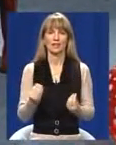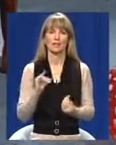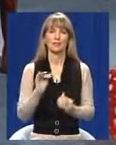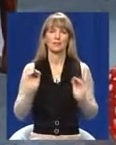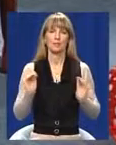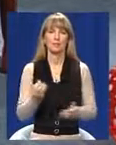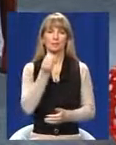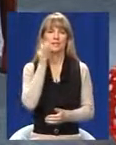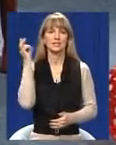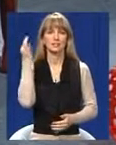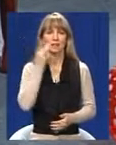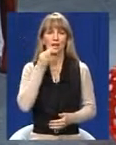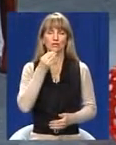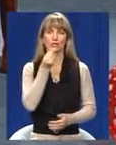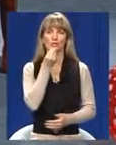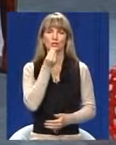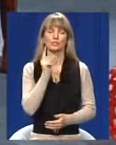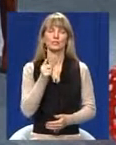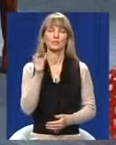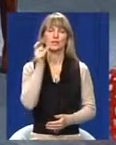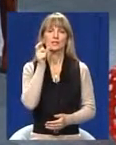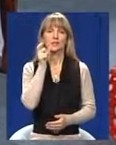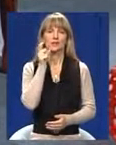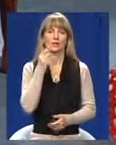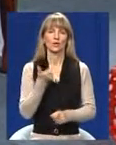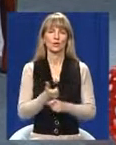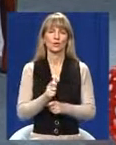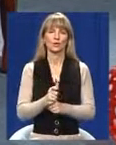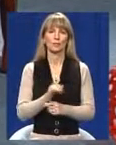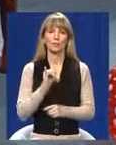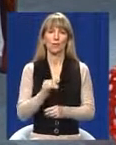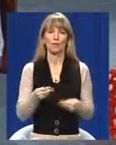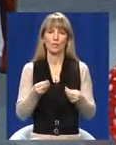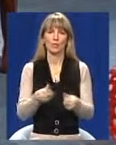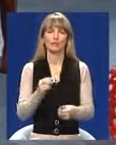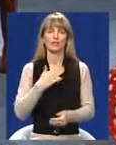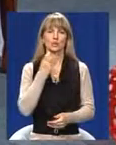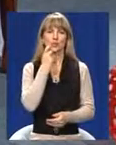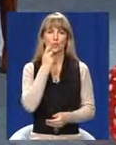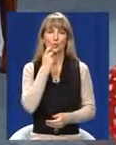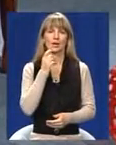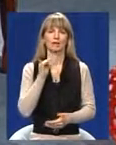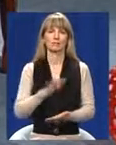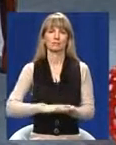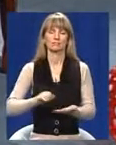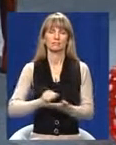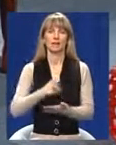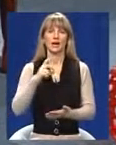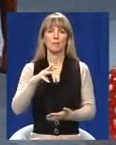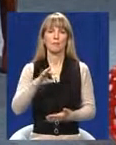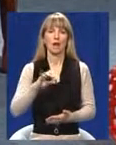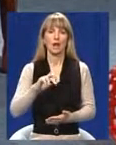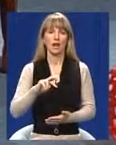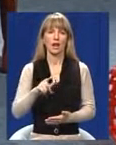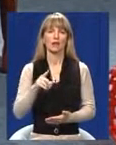менше вживати солодкої їжі, оскільки цукор він дуже таки негативно впливає на наші зуби, руйнує емаль і від чого